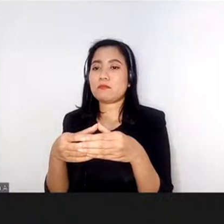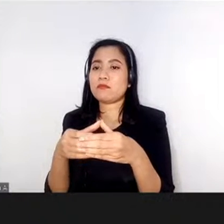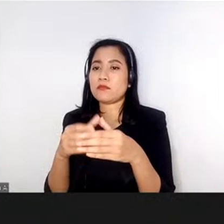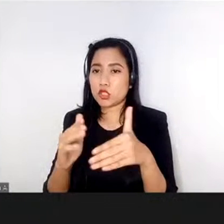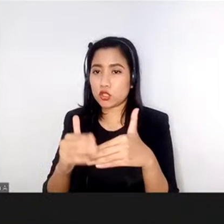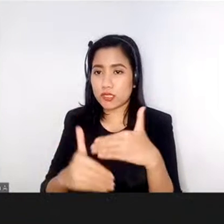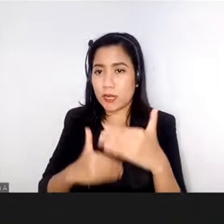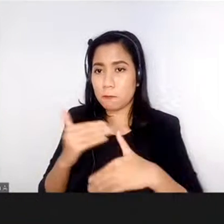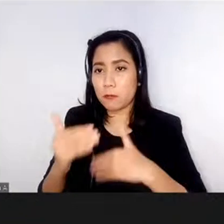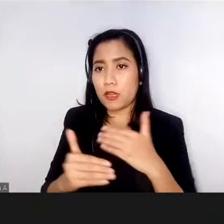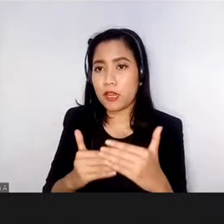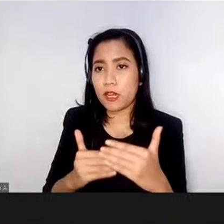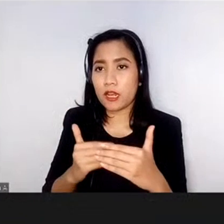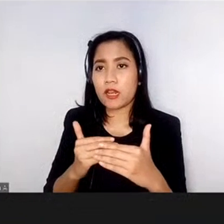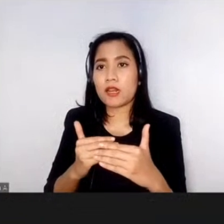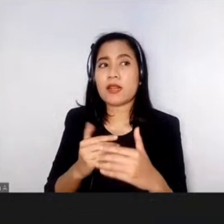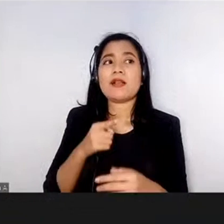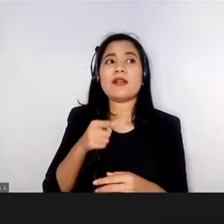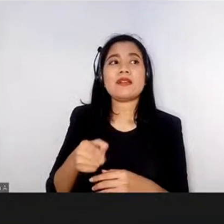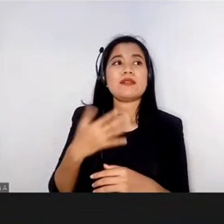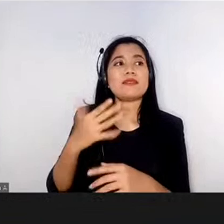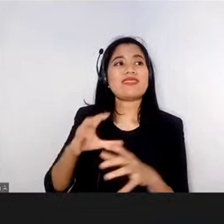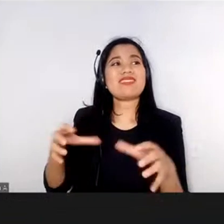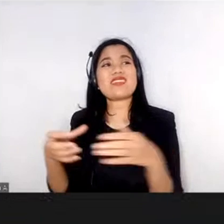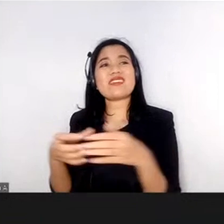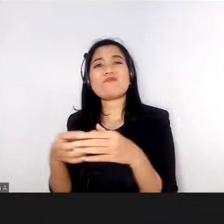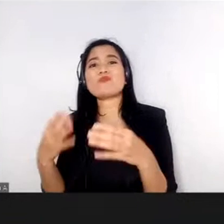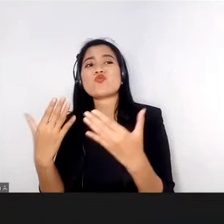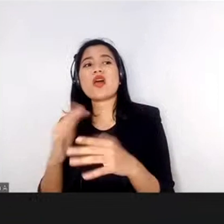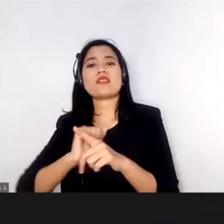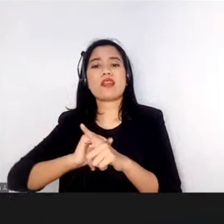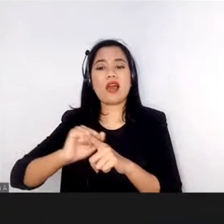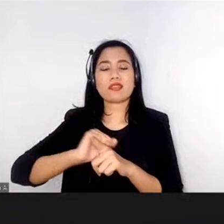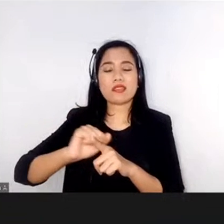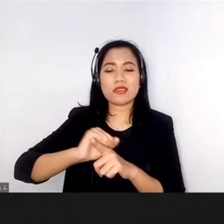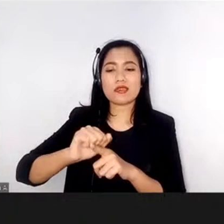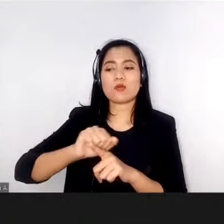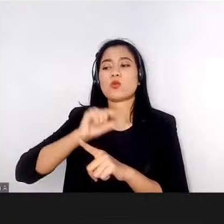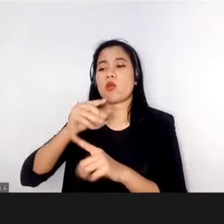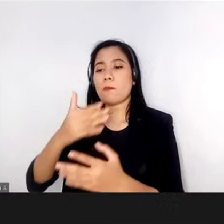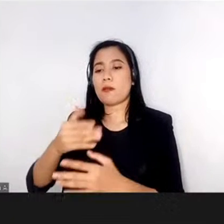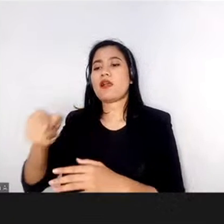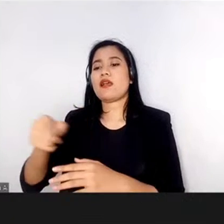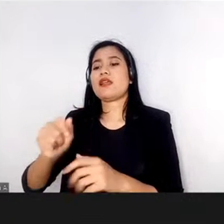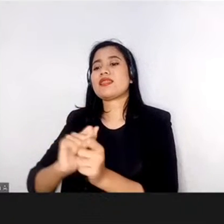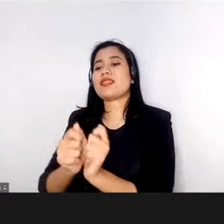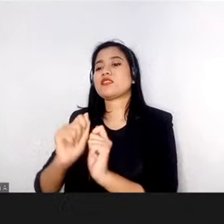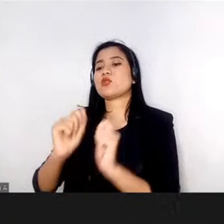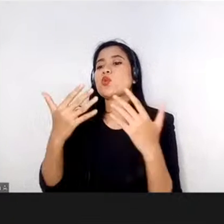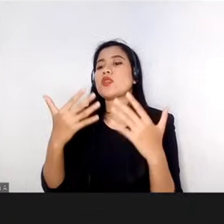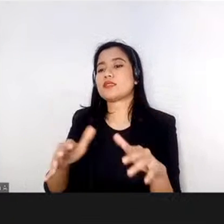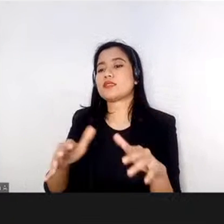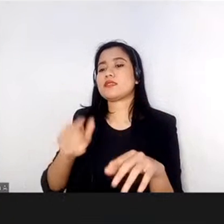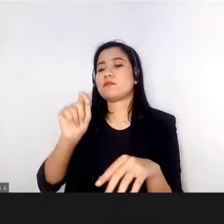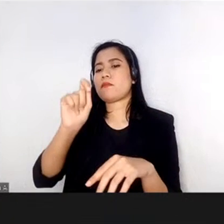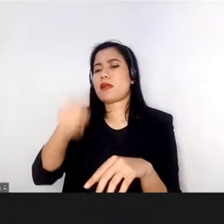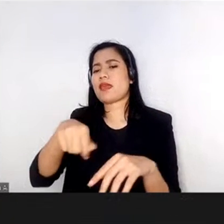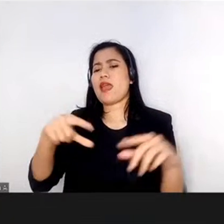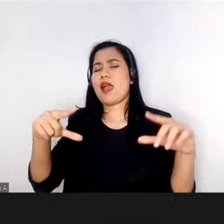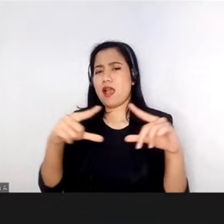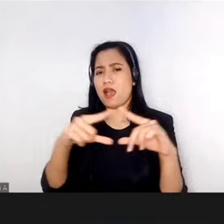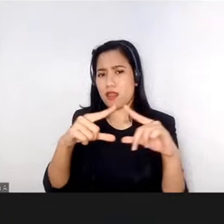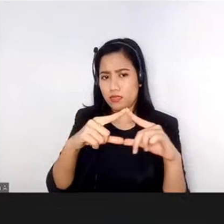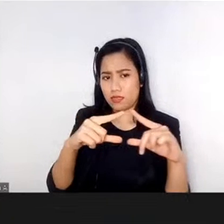sustainability mereka Terlatih Untuk melakukan e uji tuntas ini dengan menggunakan alat dan kami kemudian